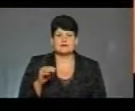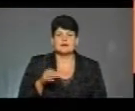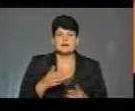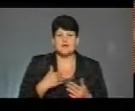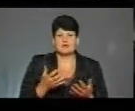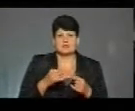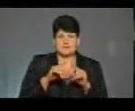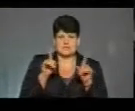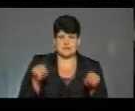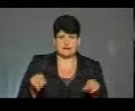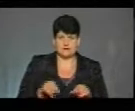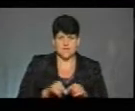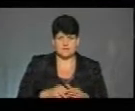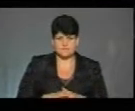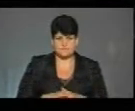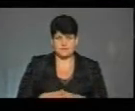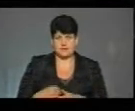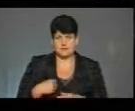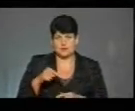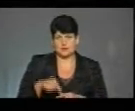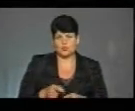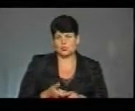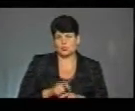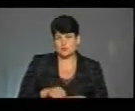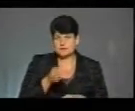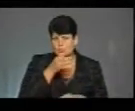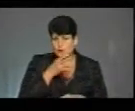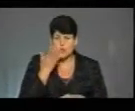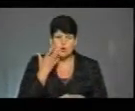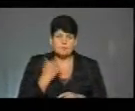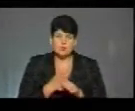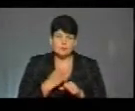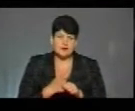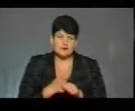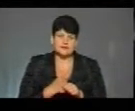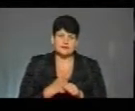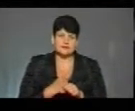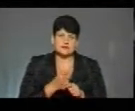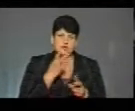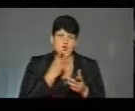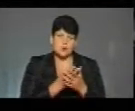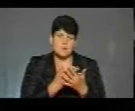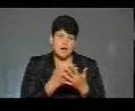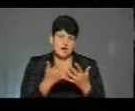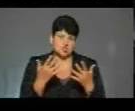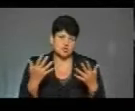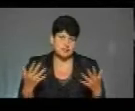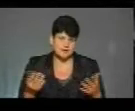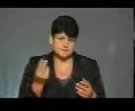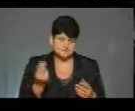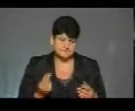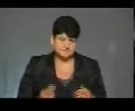цей сертифікат. І мені тут дуже сподобалось, коли ми робили векторні зображення,